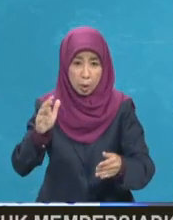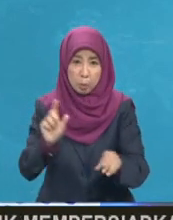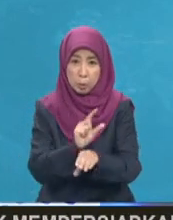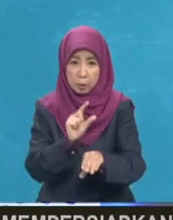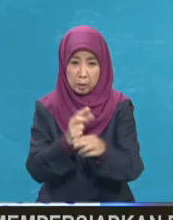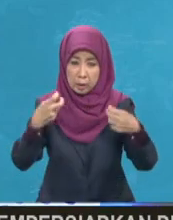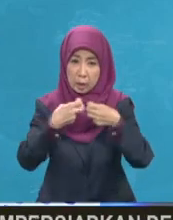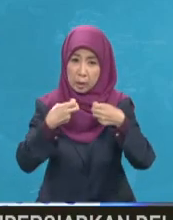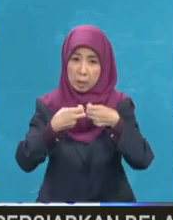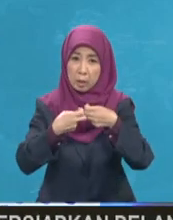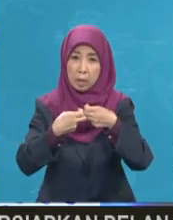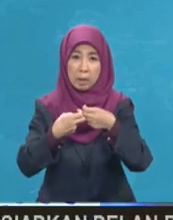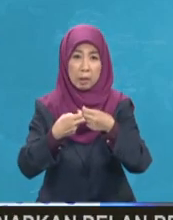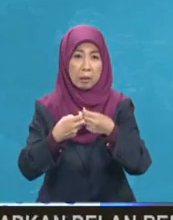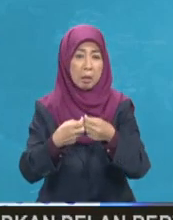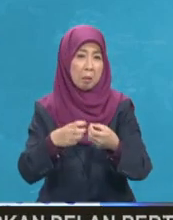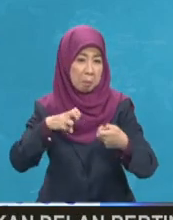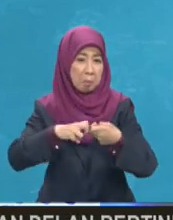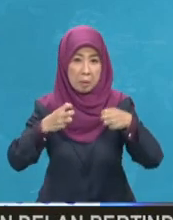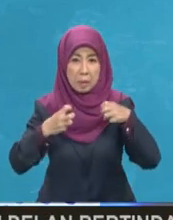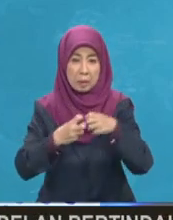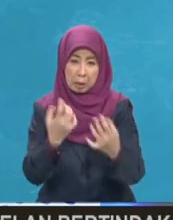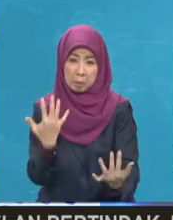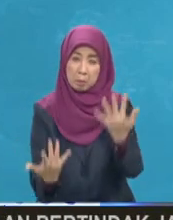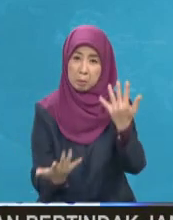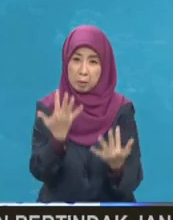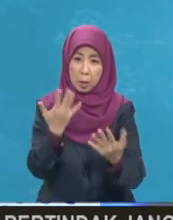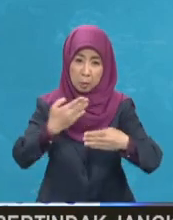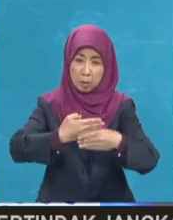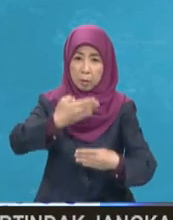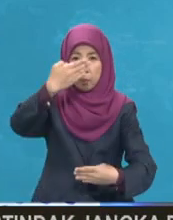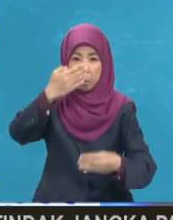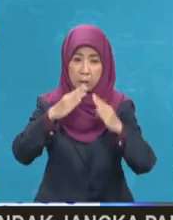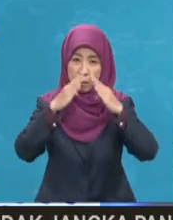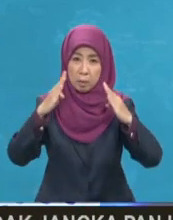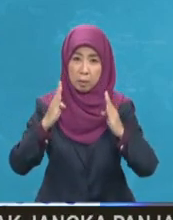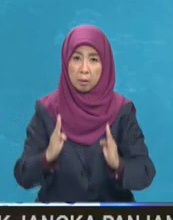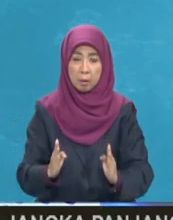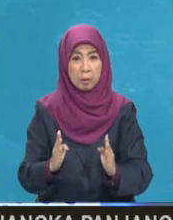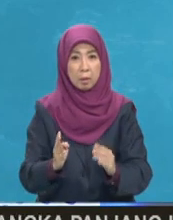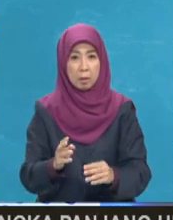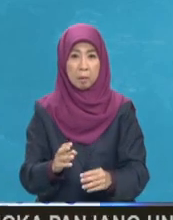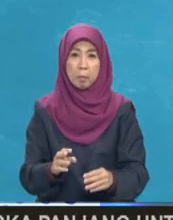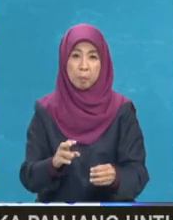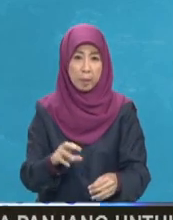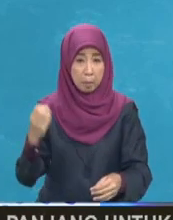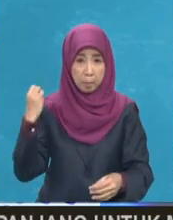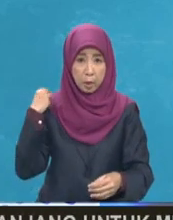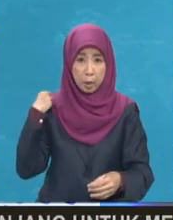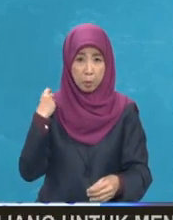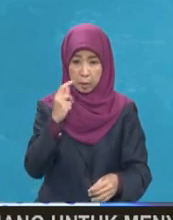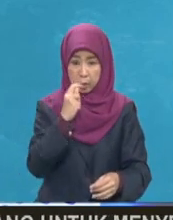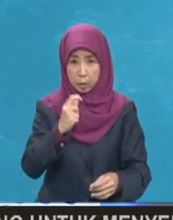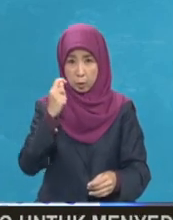peralatan elektrik antara faktor utama terjadinya kebakaran rumah dan bangunan pegawai pemerintah cawangan operasi I daerah